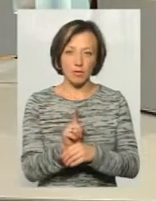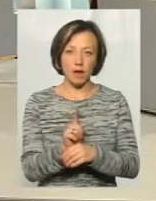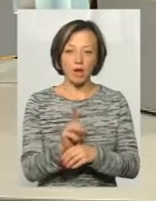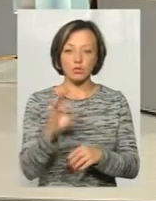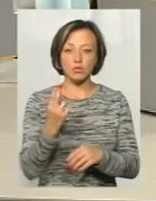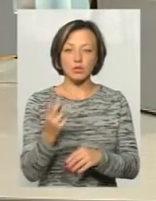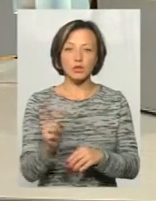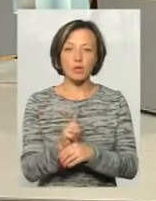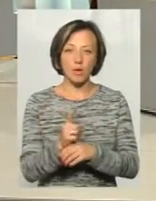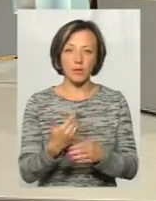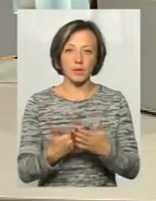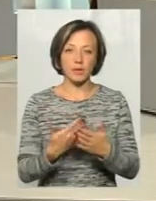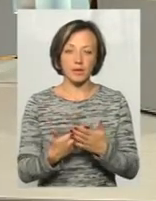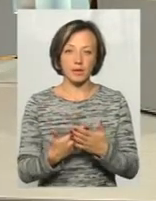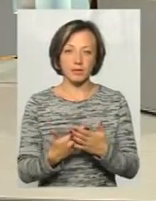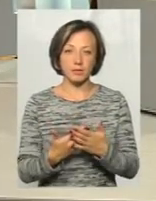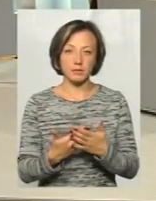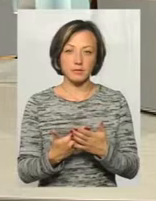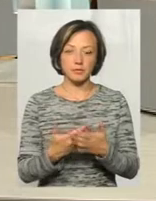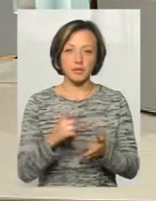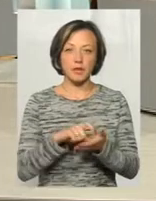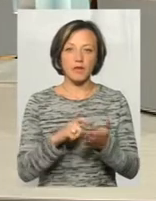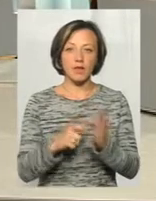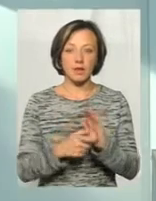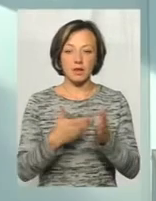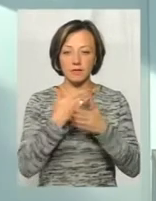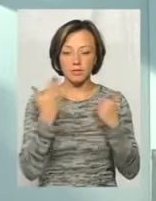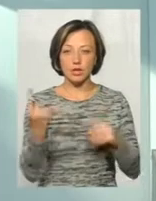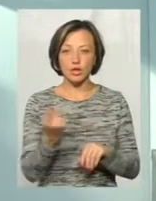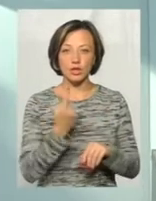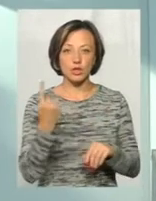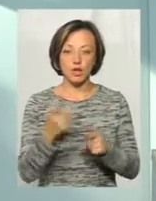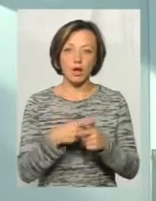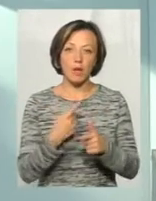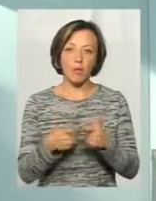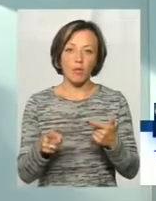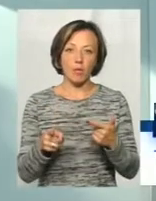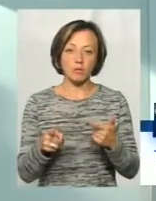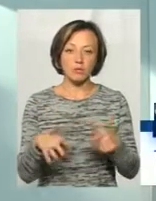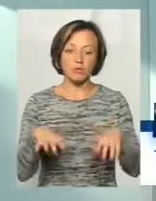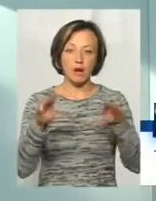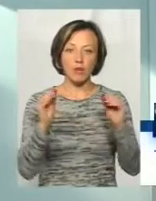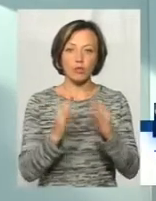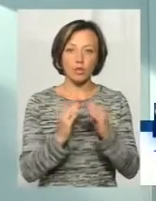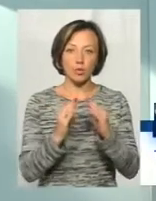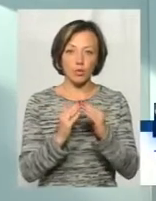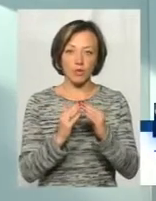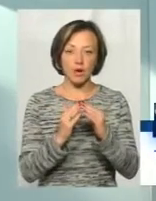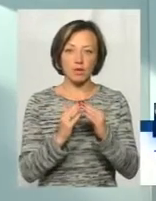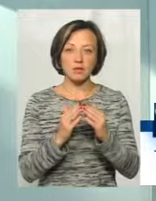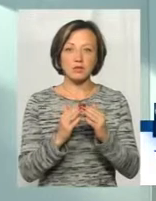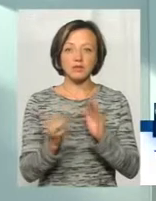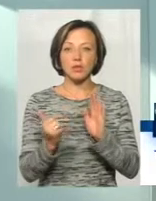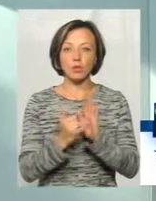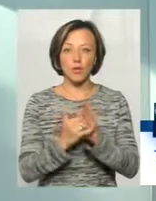соціальний норматив, до прикладу, якщо в квартирі відсутній лічильник або, ну, скажімо, чи загальнобудинковий, він